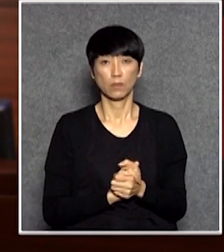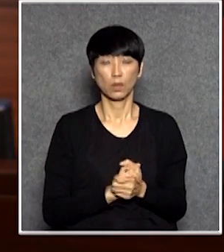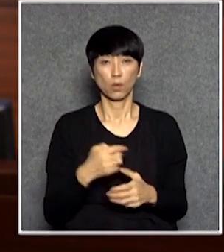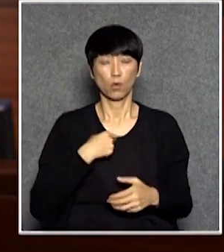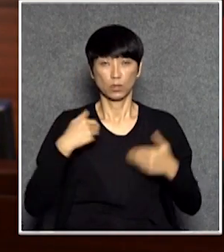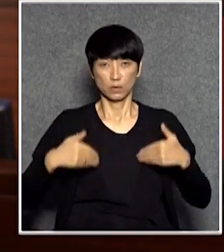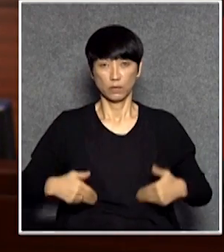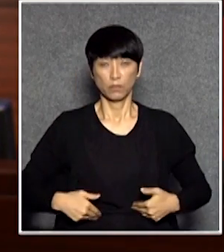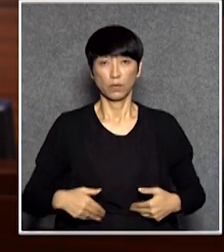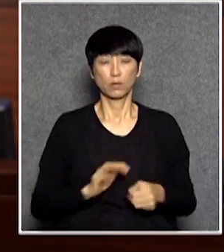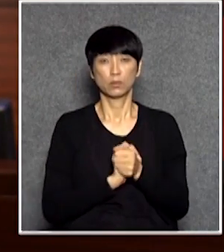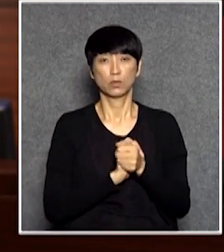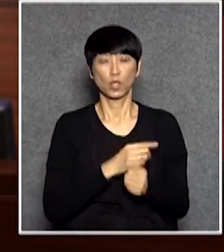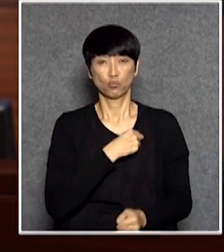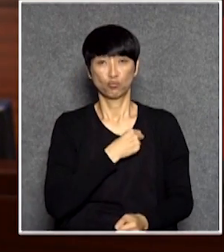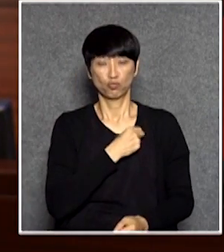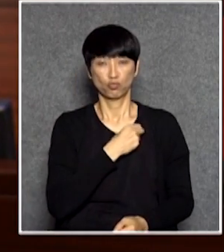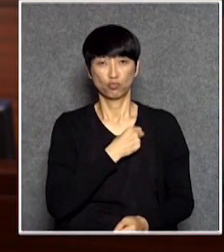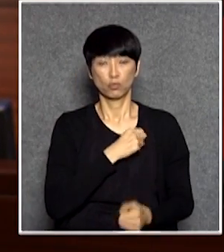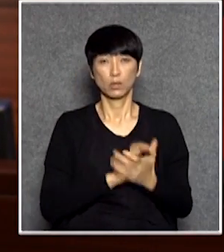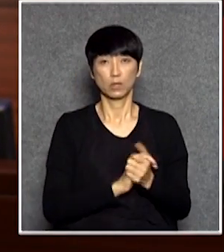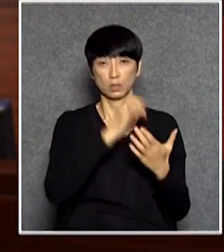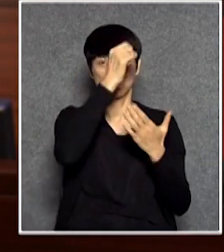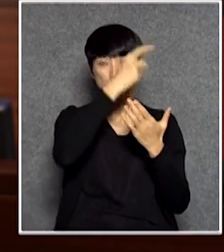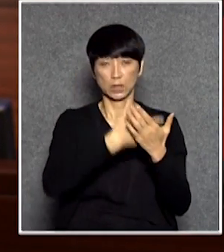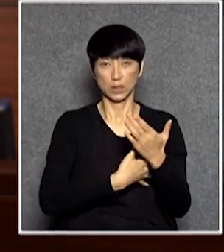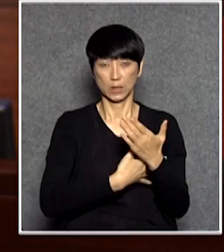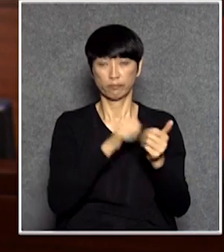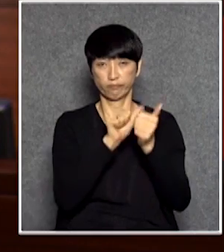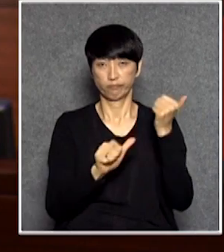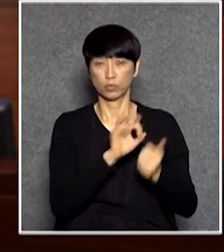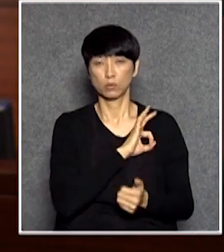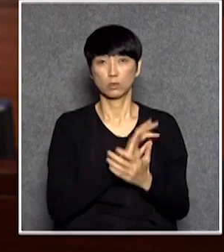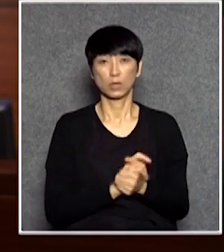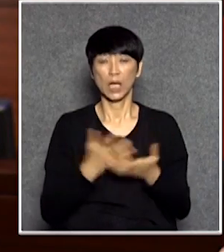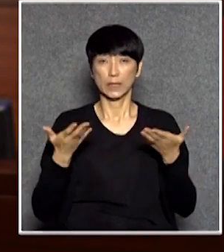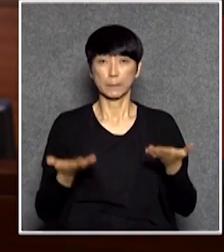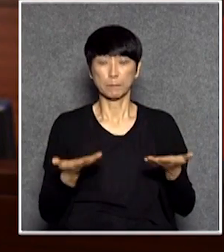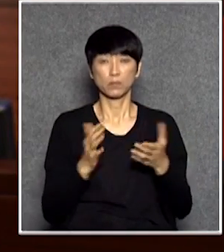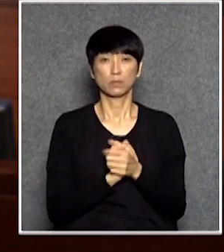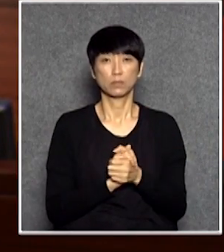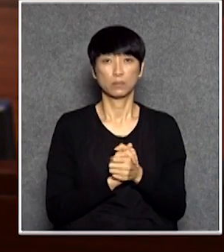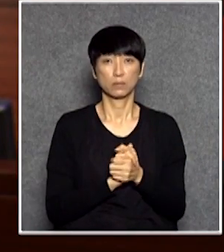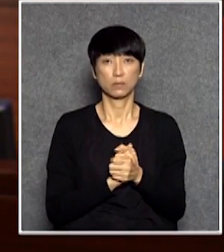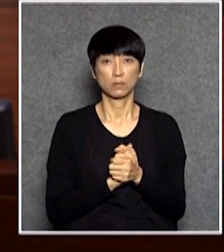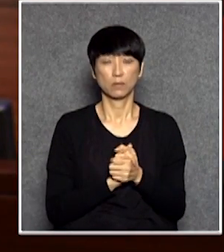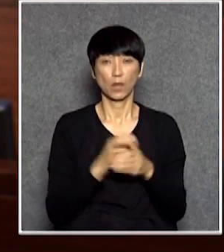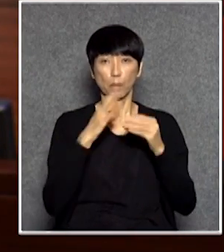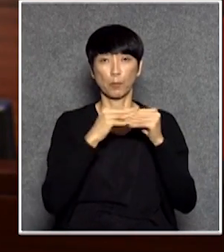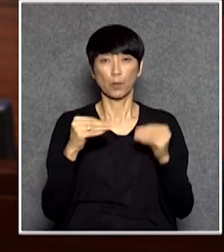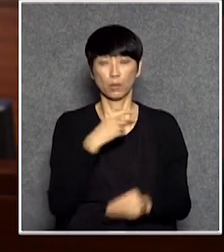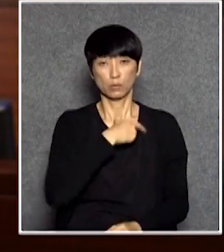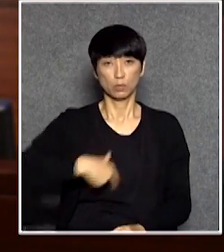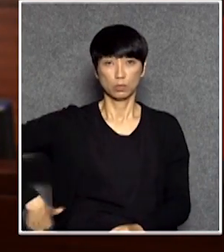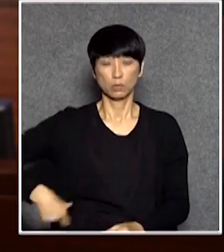員嘅。主席，呢兩日咧，今次咧，毛孟靜議員咧就提